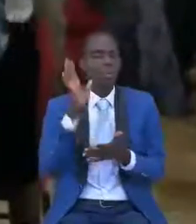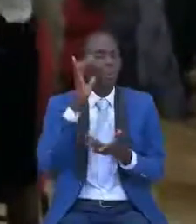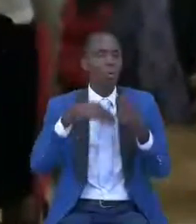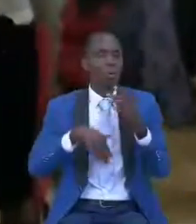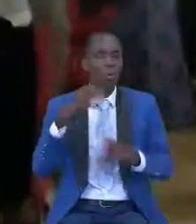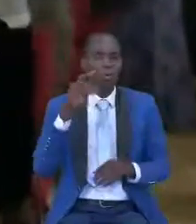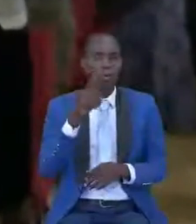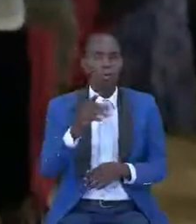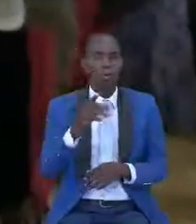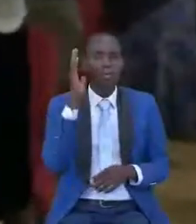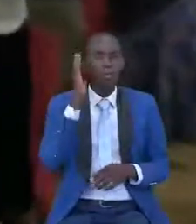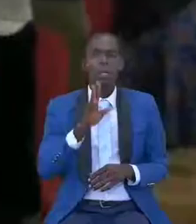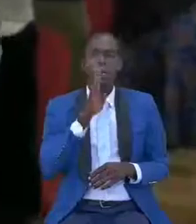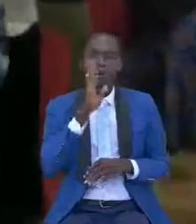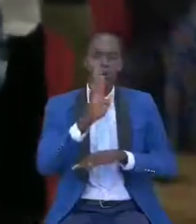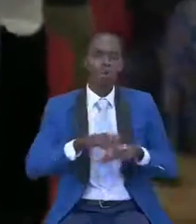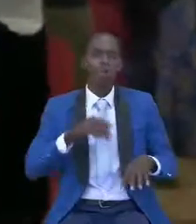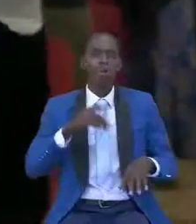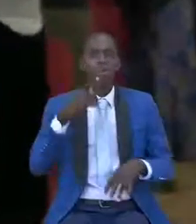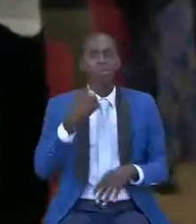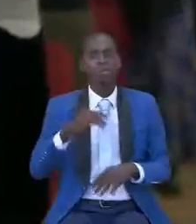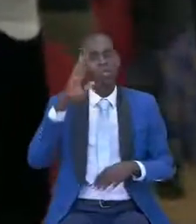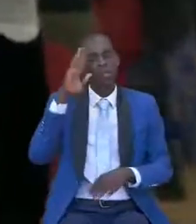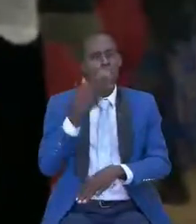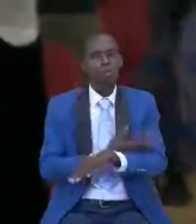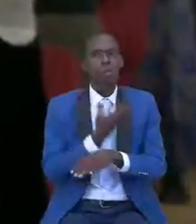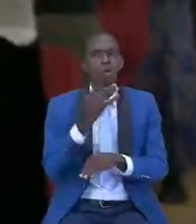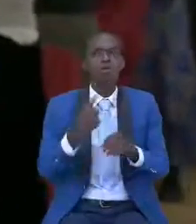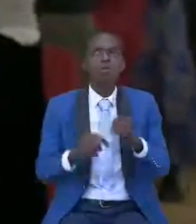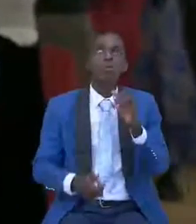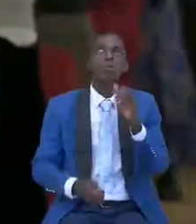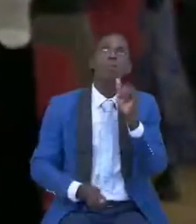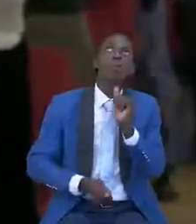appelé Fils du Très-Haut.